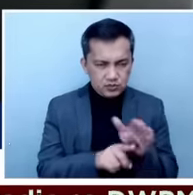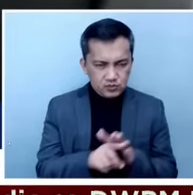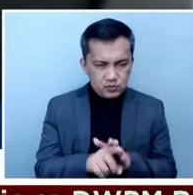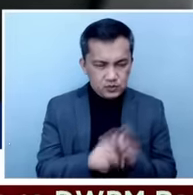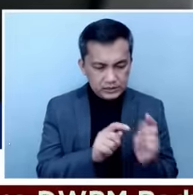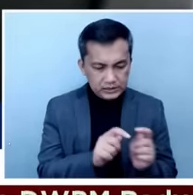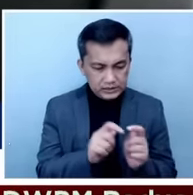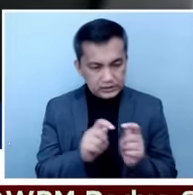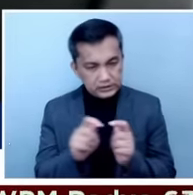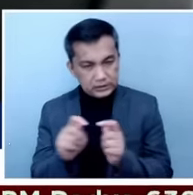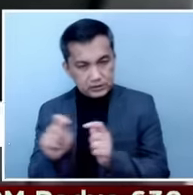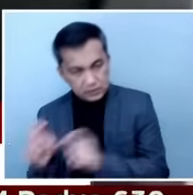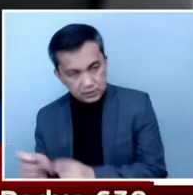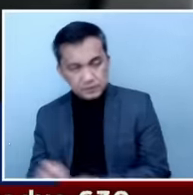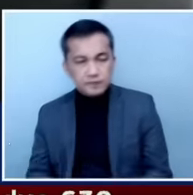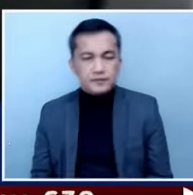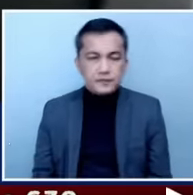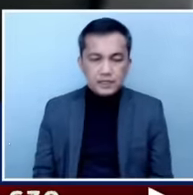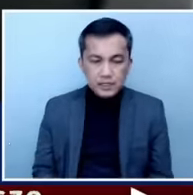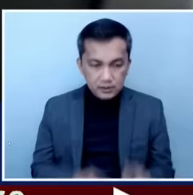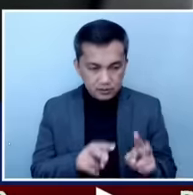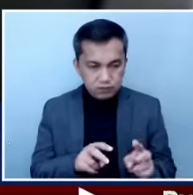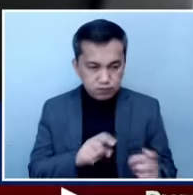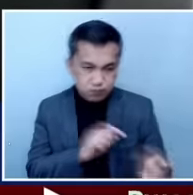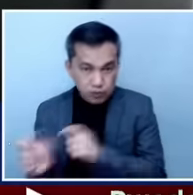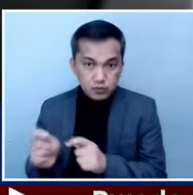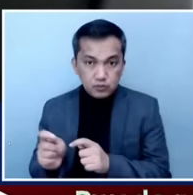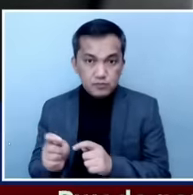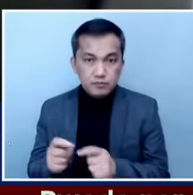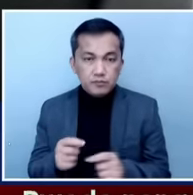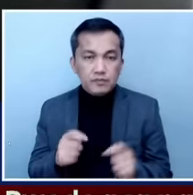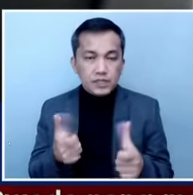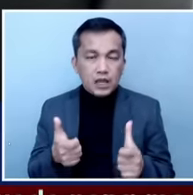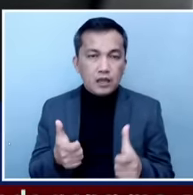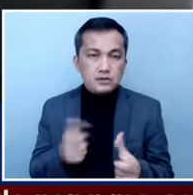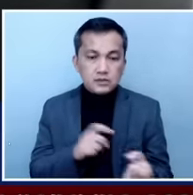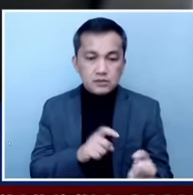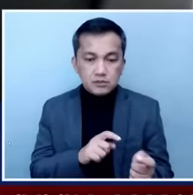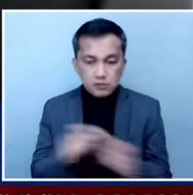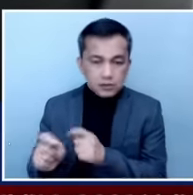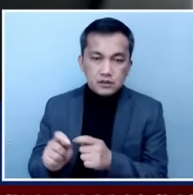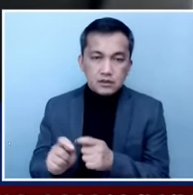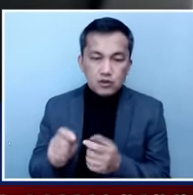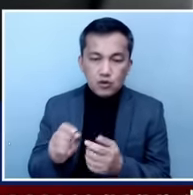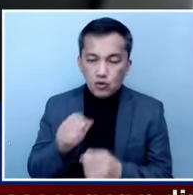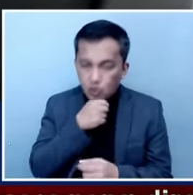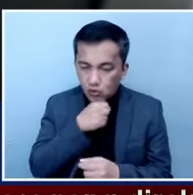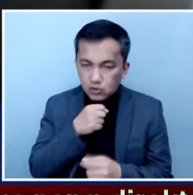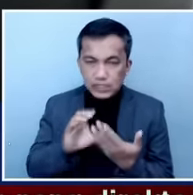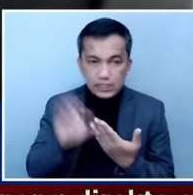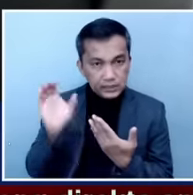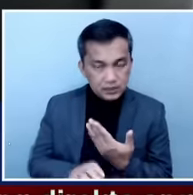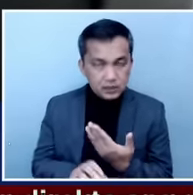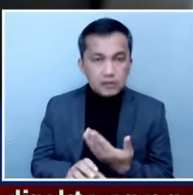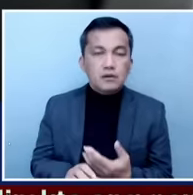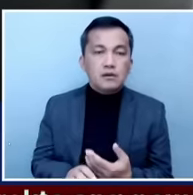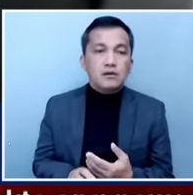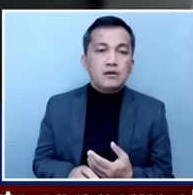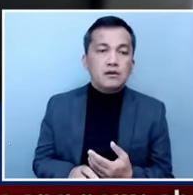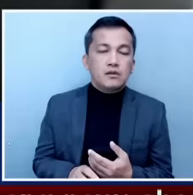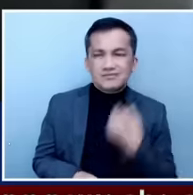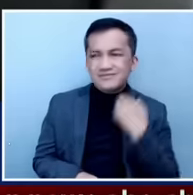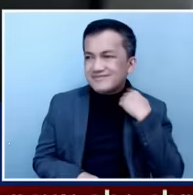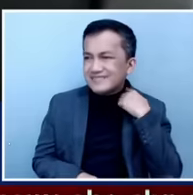ang nakikita namin, no, if magiging abrupt, no, biglaan ang ating pagbalik sa old school calendar, mga ano lang